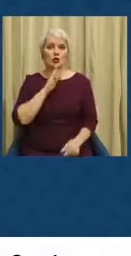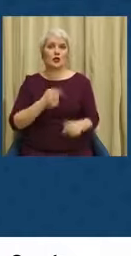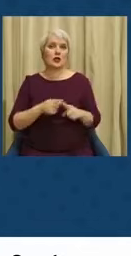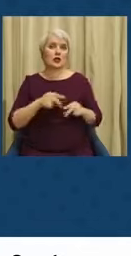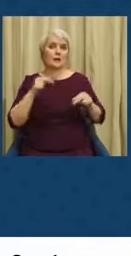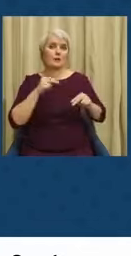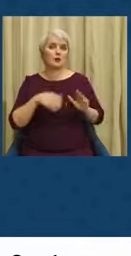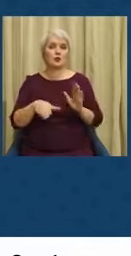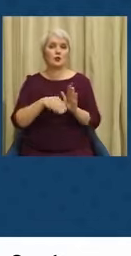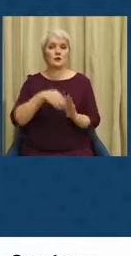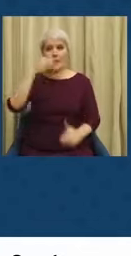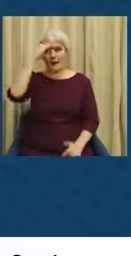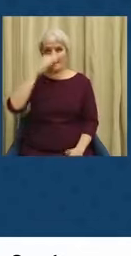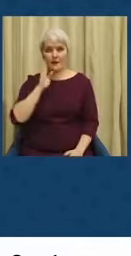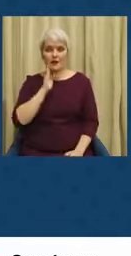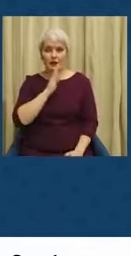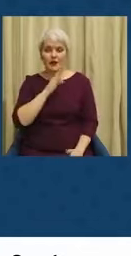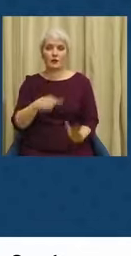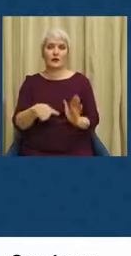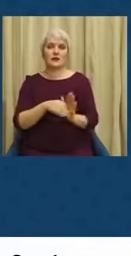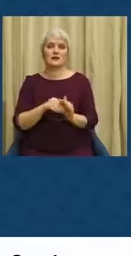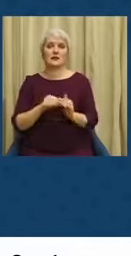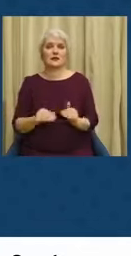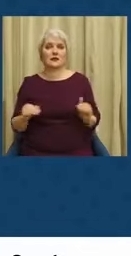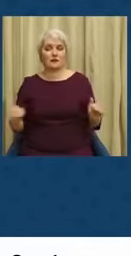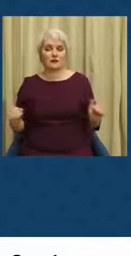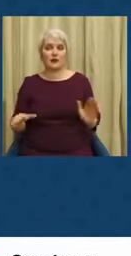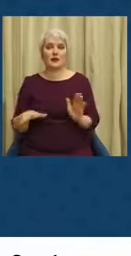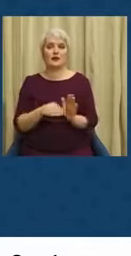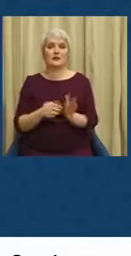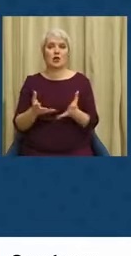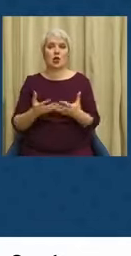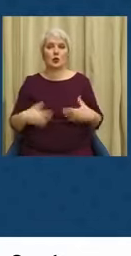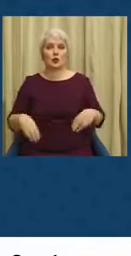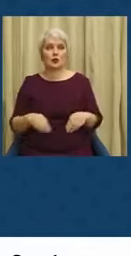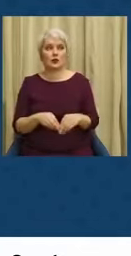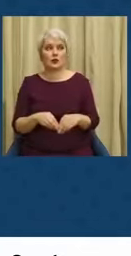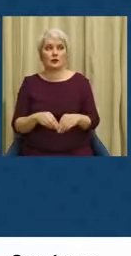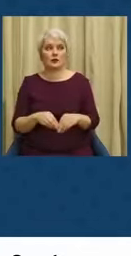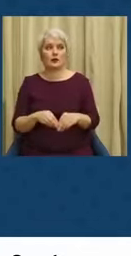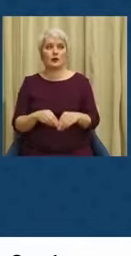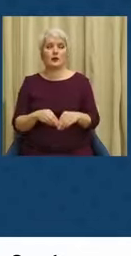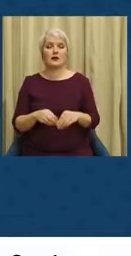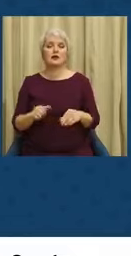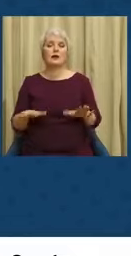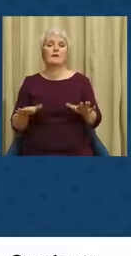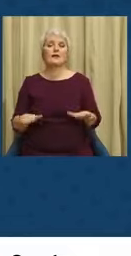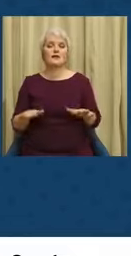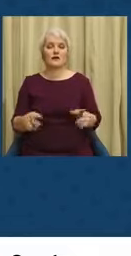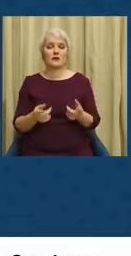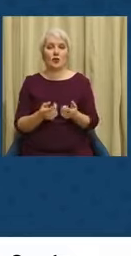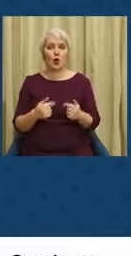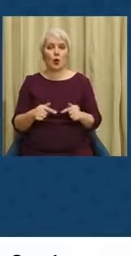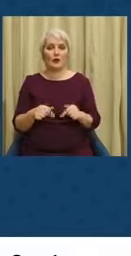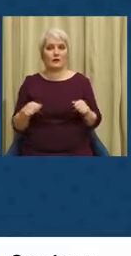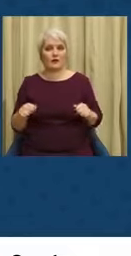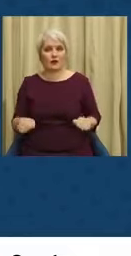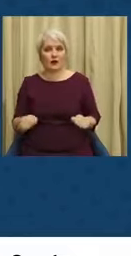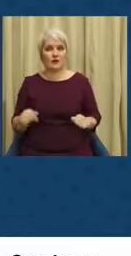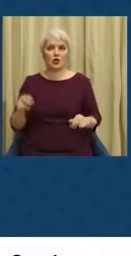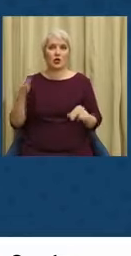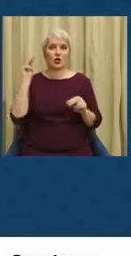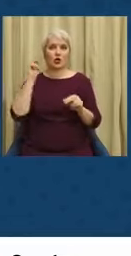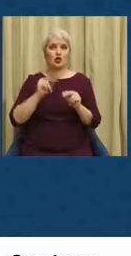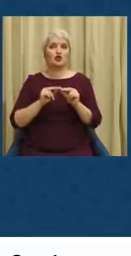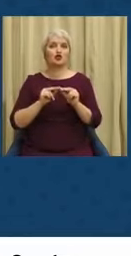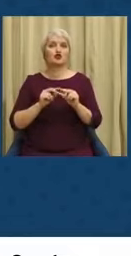працюють з батьками, з дітьми, з родинами, з місцевими органами влади, зі школами,